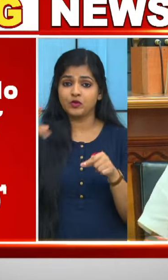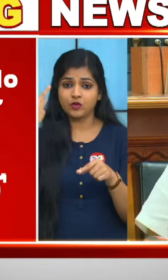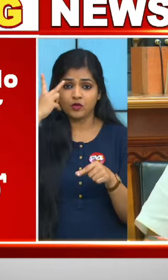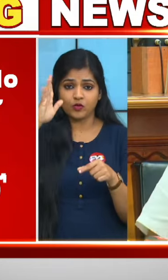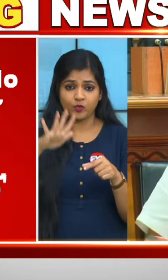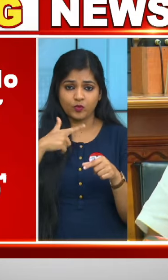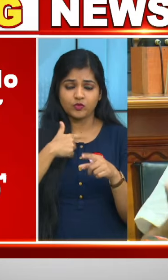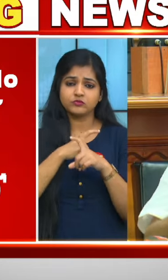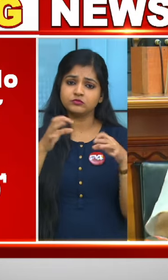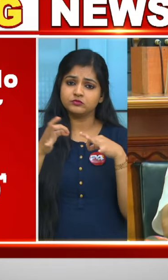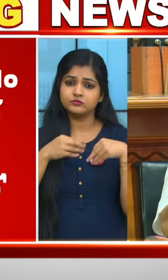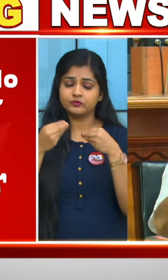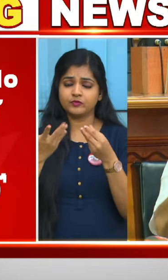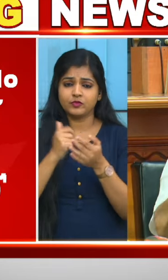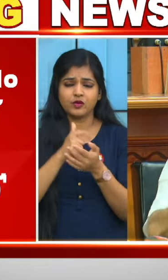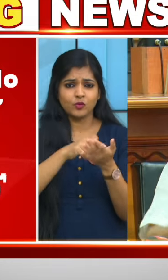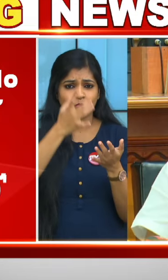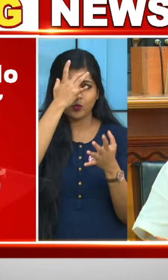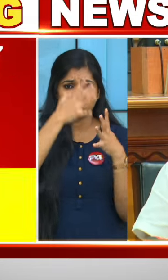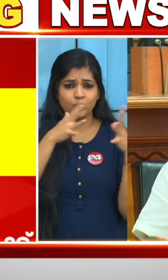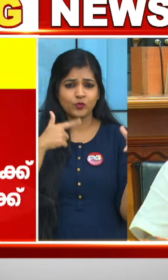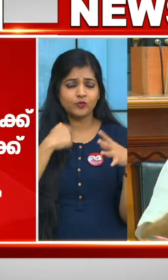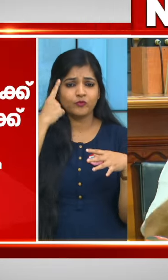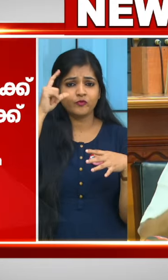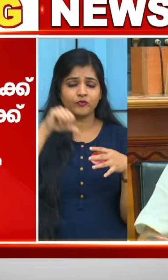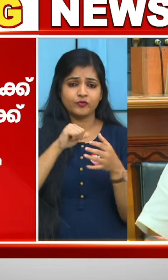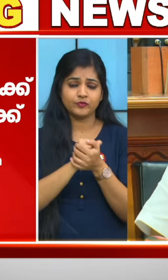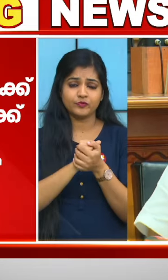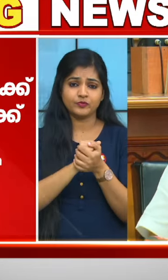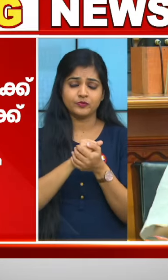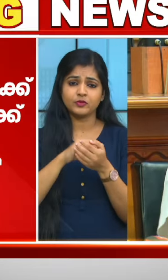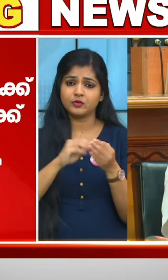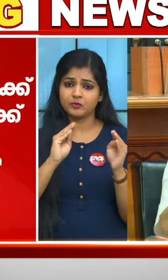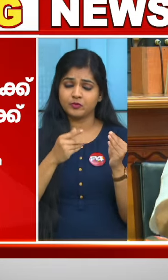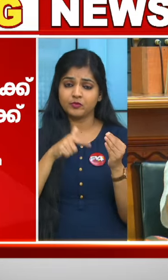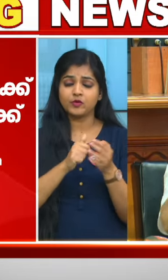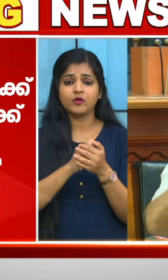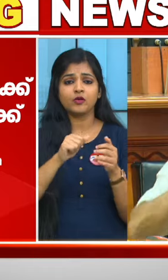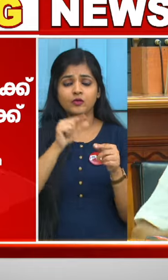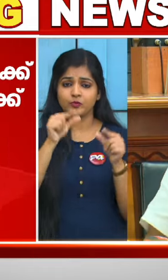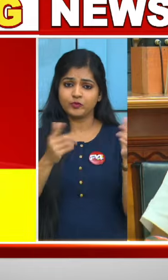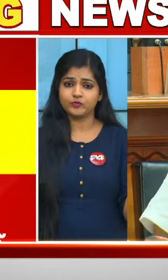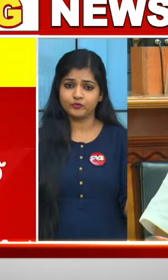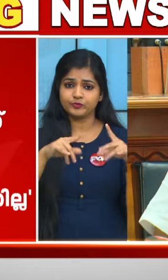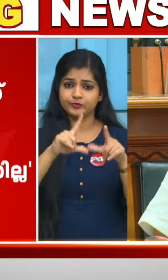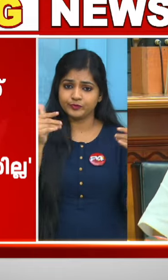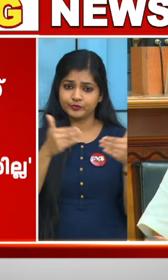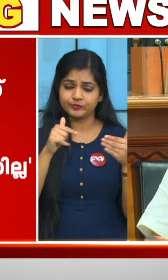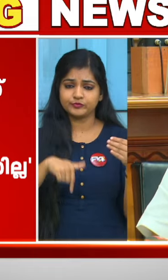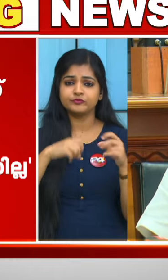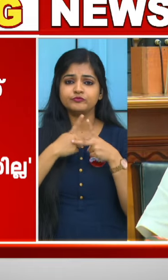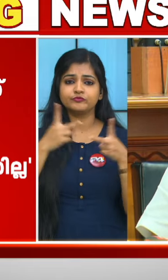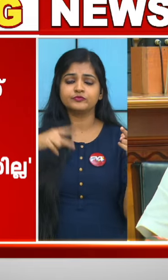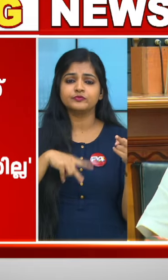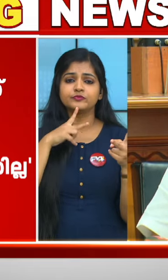തോന്നിയില്ല. അപ്പോൾ അദ്ദേഹം പറഞ്ഞു, ഒരു മീറ്റിംഗ് വിളിച്ചോളൂ, അത് നല്ലതായിരിക്കും എന്ന് പറഞ്ഞു. ഞാൻ നിങ്ങളെല്ലാവരും വിളിച്ചു, 5 മണിക്ക് മീറ്റിംഗ് എന്ന് പറഞ്ഞു.